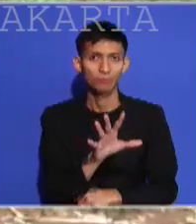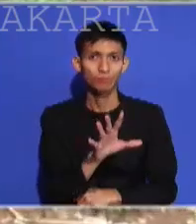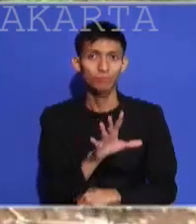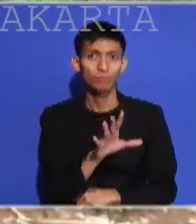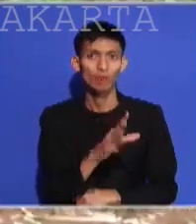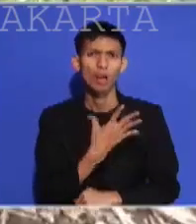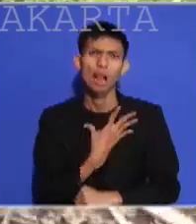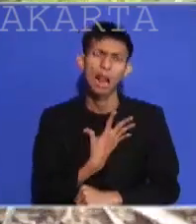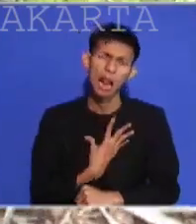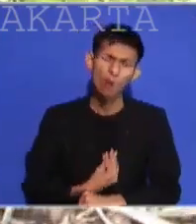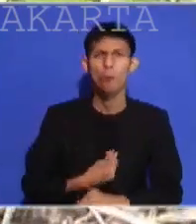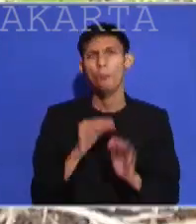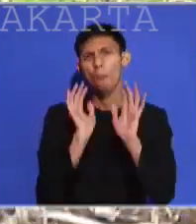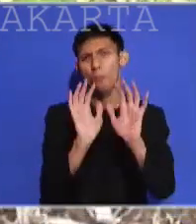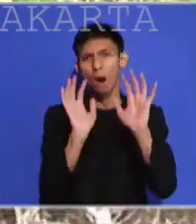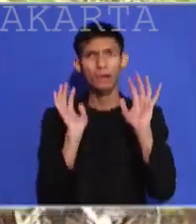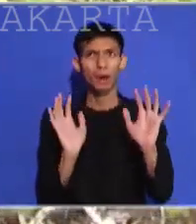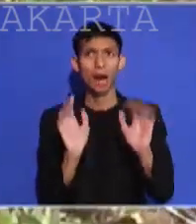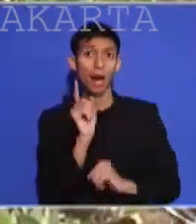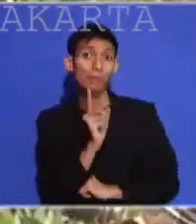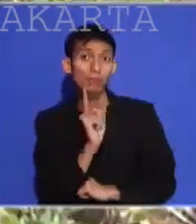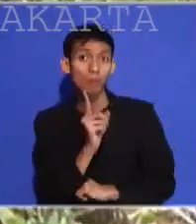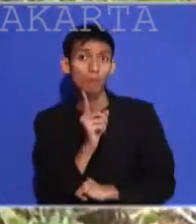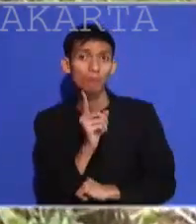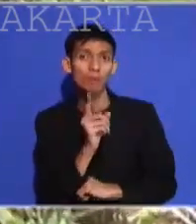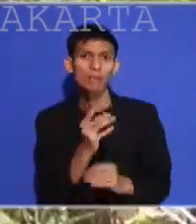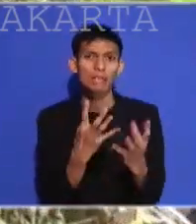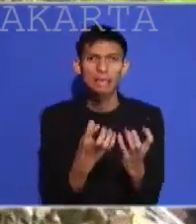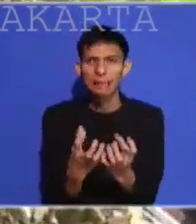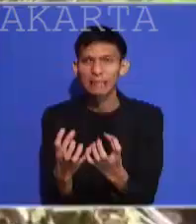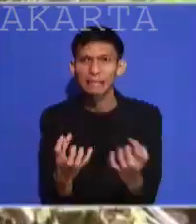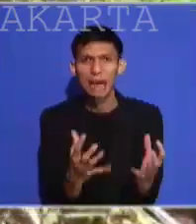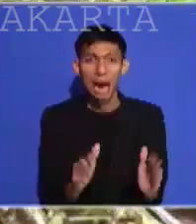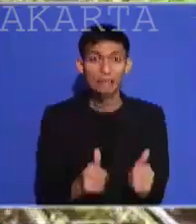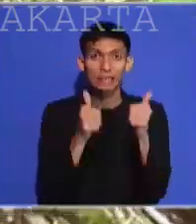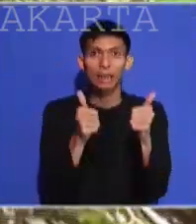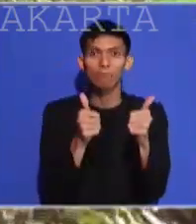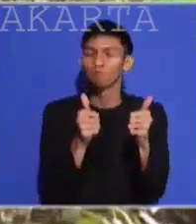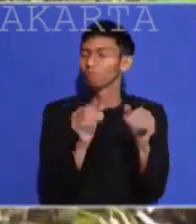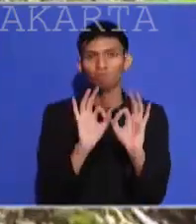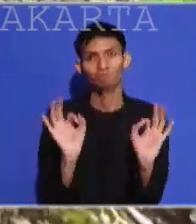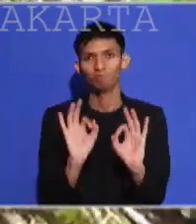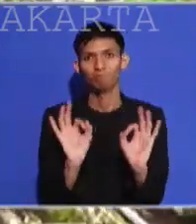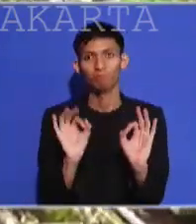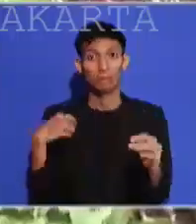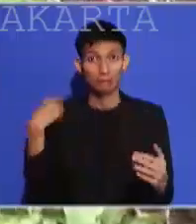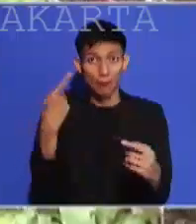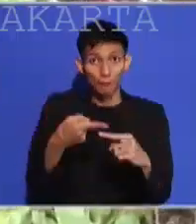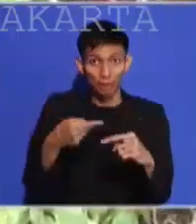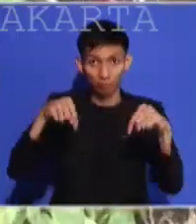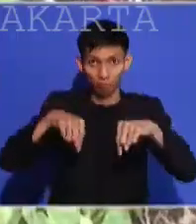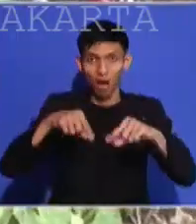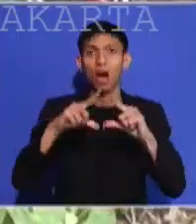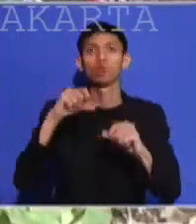ingkang ageng meh sedaya jenis tanaman ingkang dipun tanem boten wonten asilipun. Engga wulan Agustus menika kawontenan